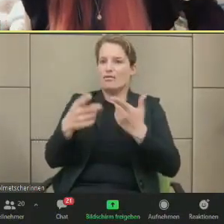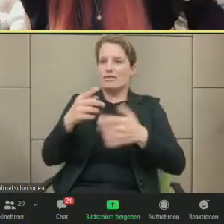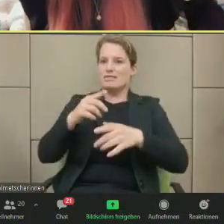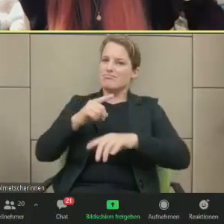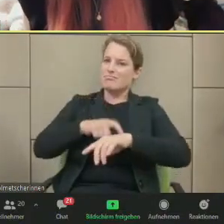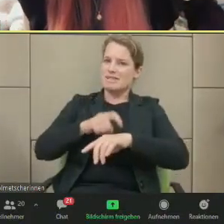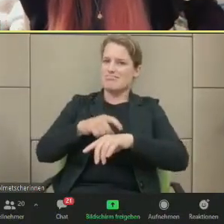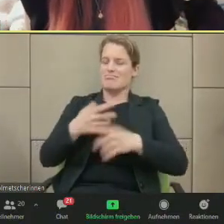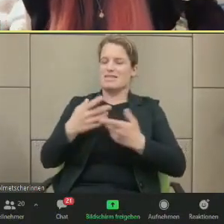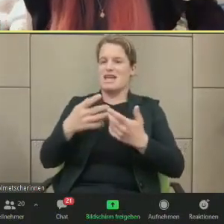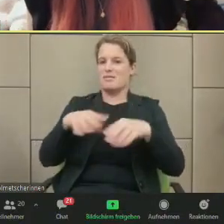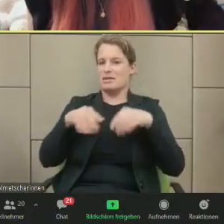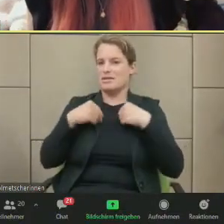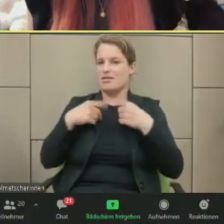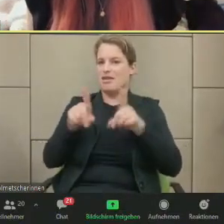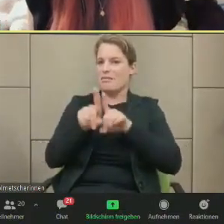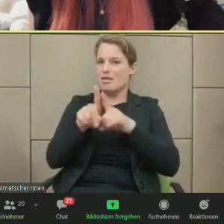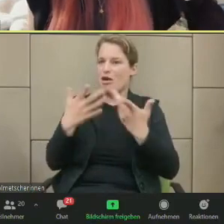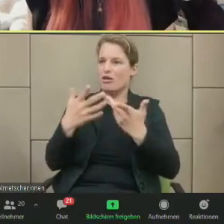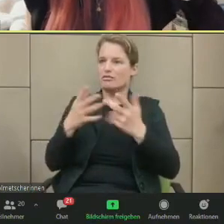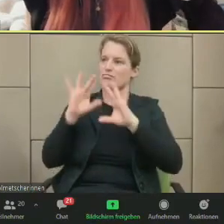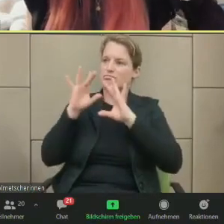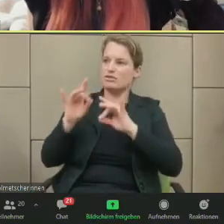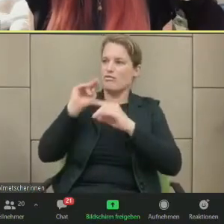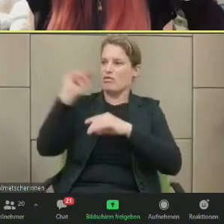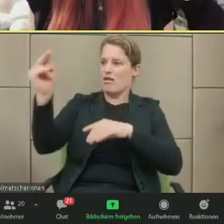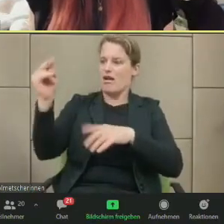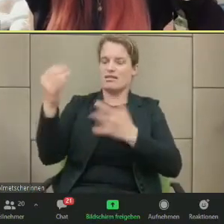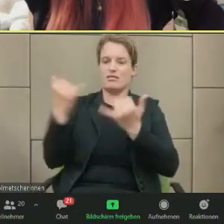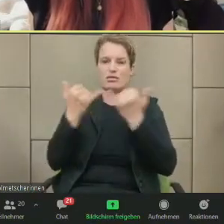Zeit nehmen, um auf etwas zu antworten. Man kann sich auch ein paar